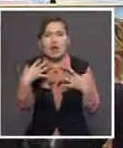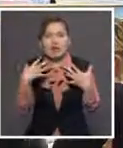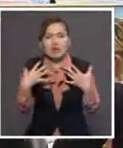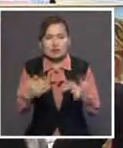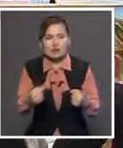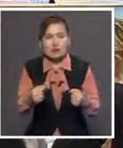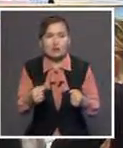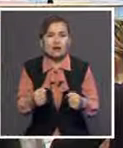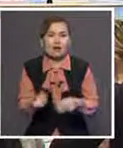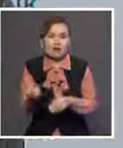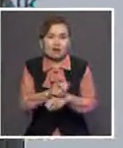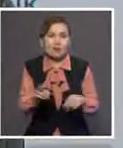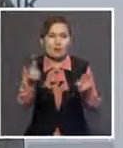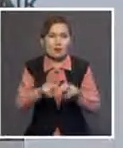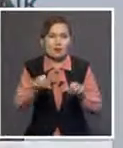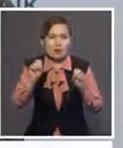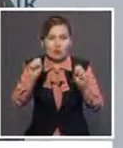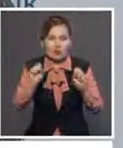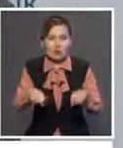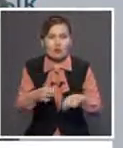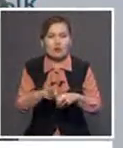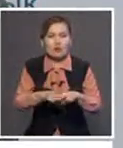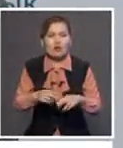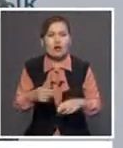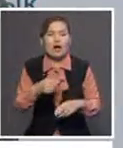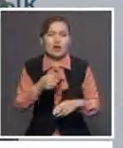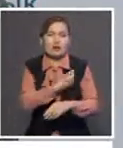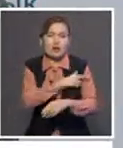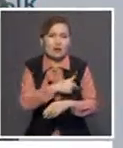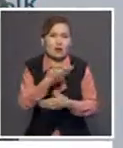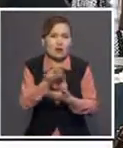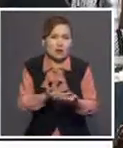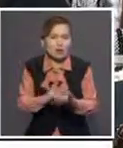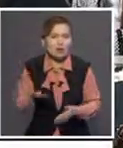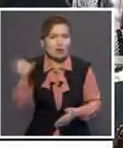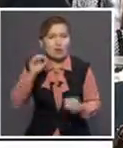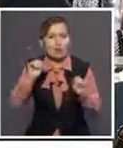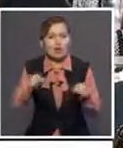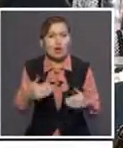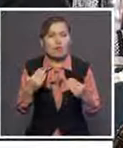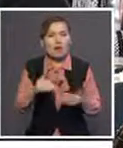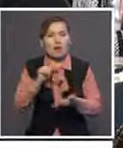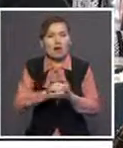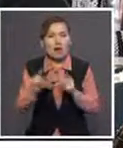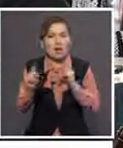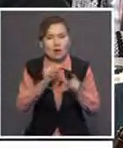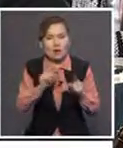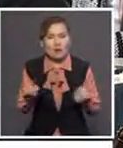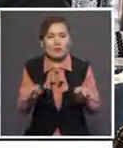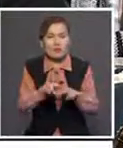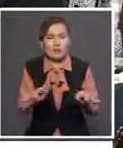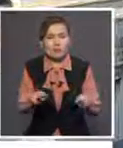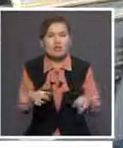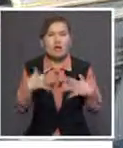алады. Сондай-ақ олар арнайы мамандардың консультациялық диагностикалық көмегіне жүгіне алады. Бұл туралы баспасөз мәслихатында денсаулық